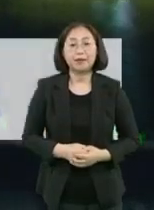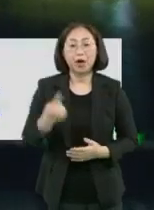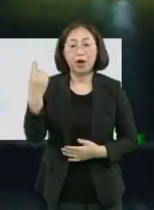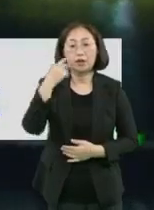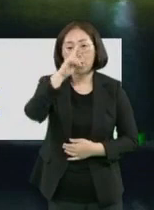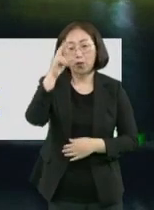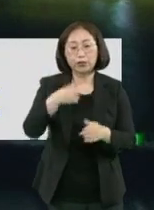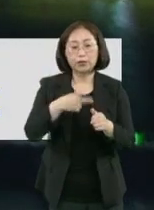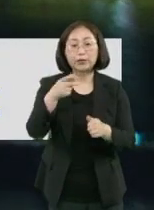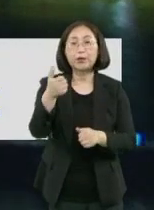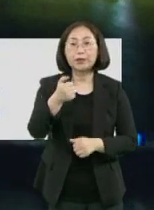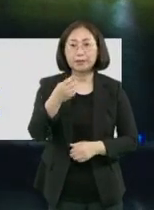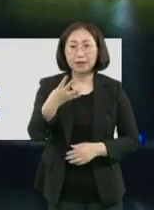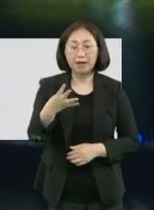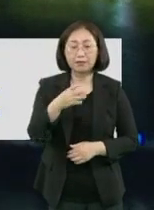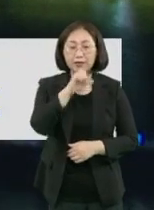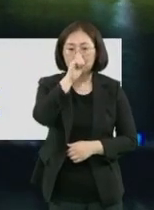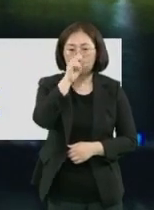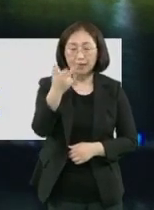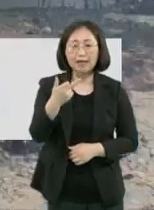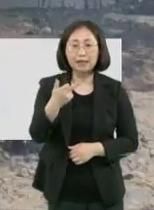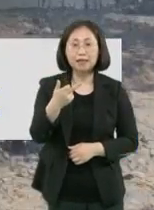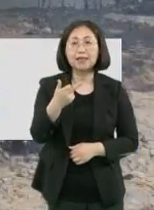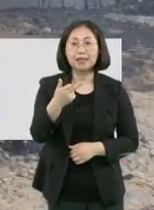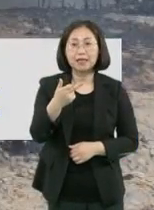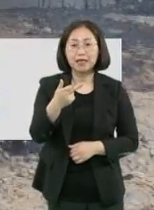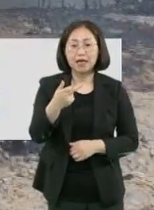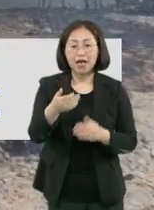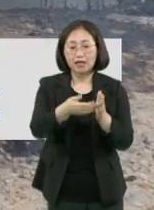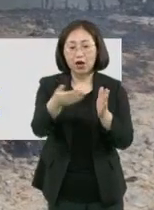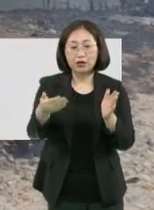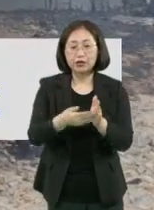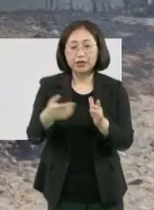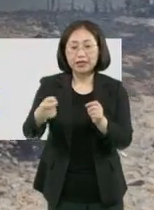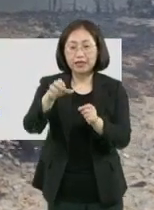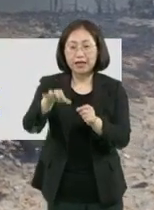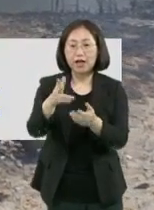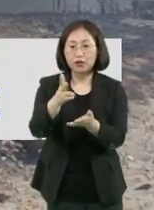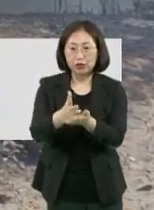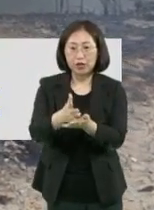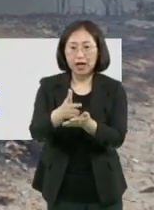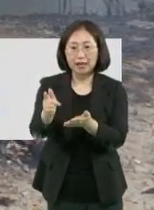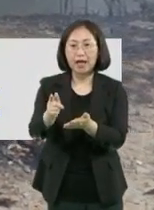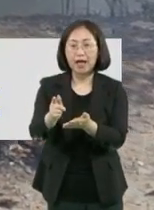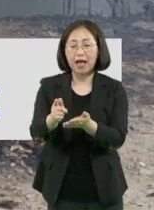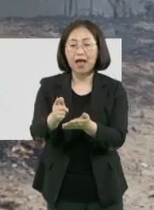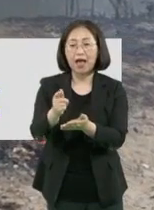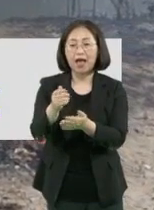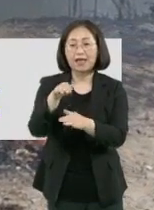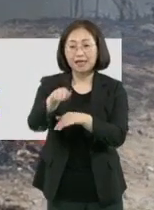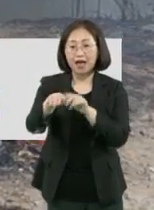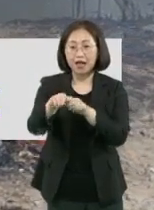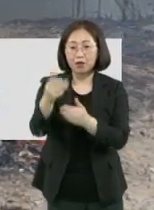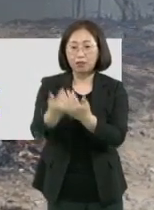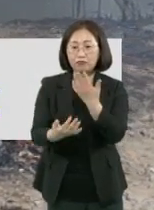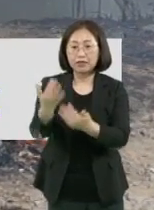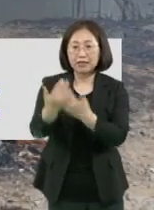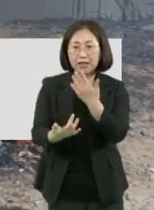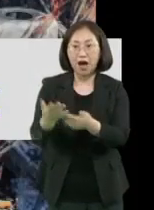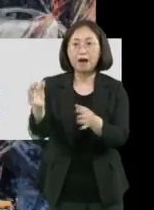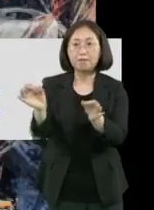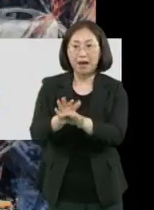어제 오후 2시 54분쯤 서산시 양대동의 한 저수지 인근에 주차된 고급 외제 차량에서 불이 나